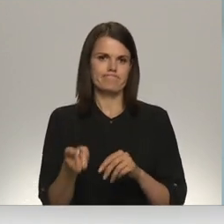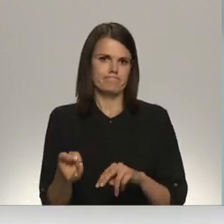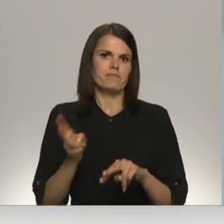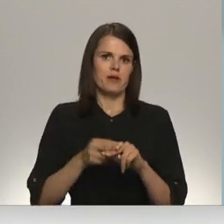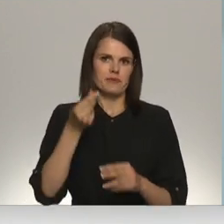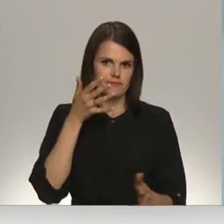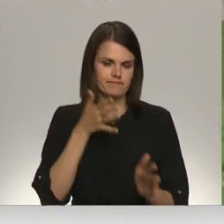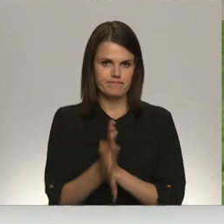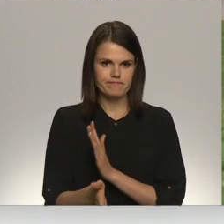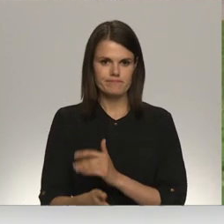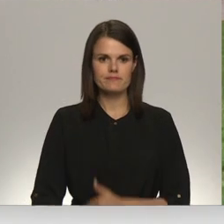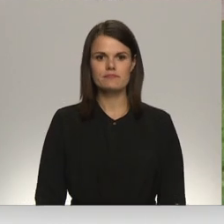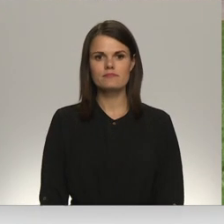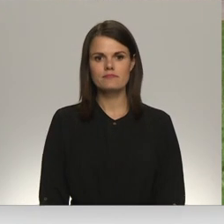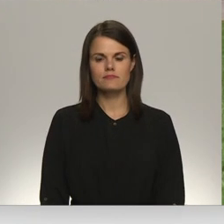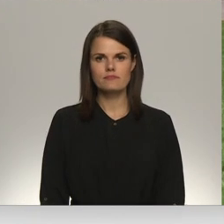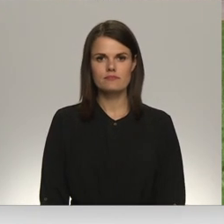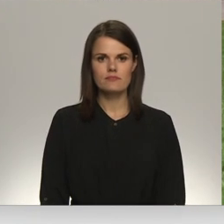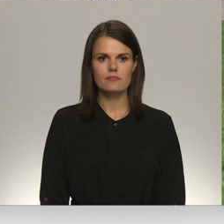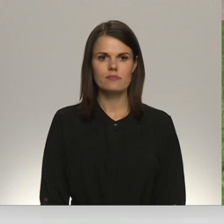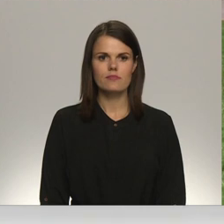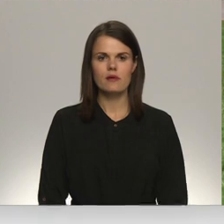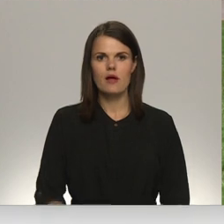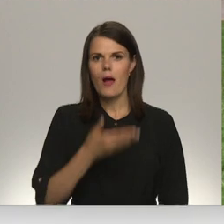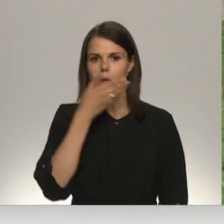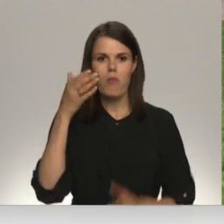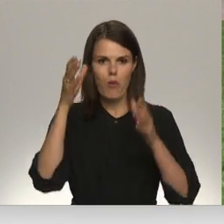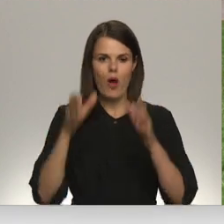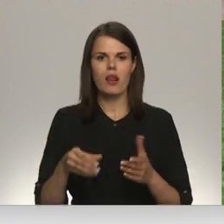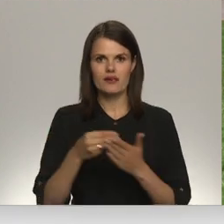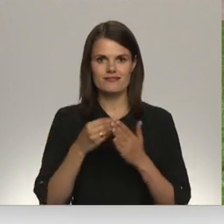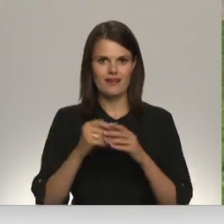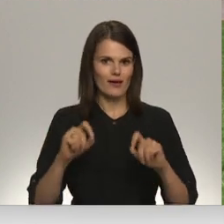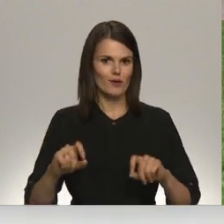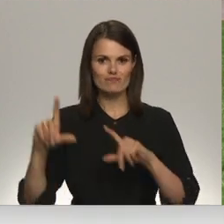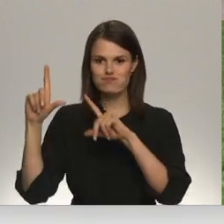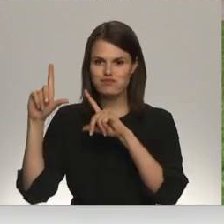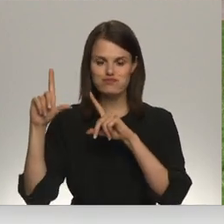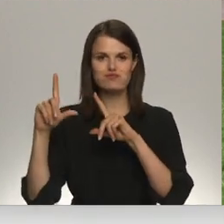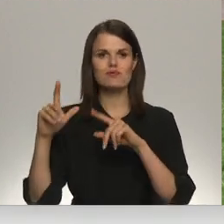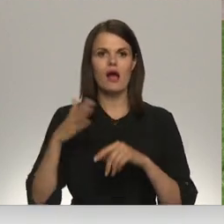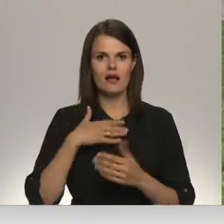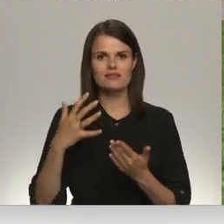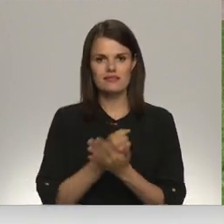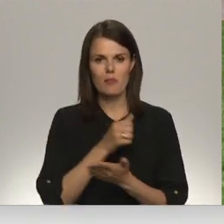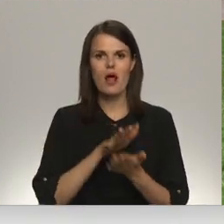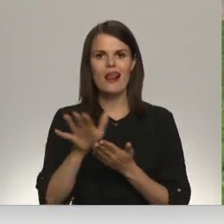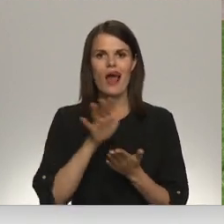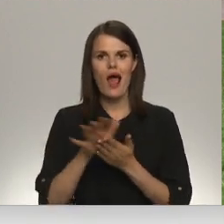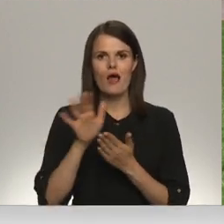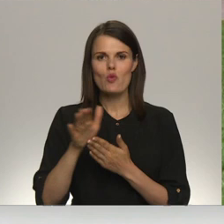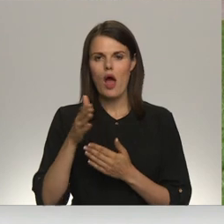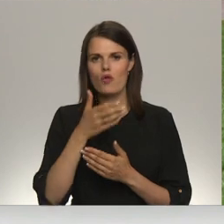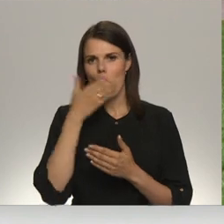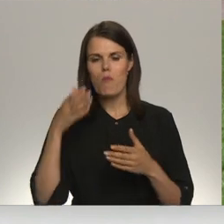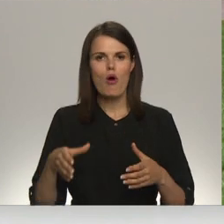papildus izmaksas. Ņemot vērā, ka boileriem cena ir izaugusi, es dabūju lietotu boileru uzliku,